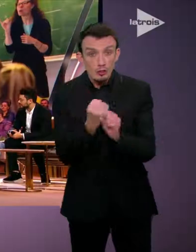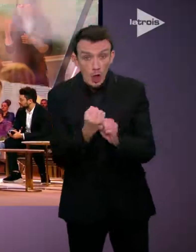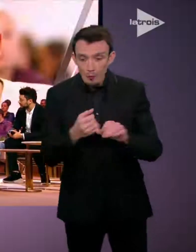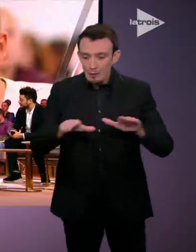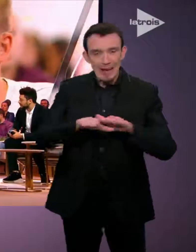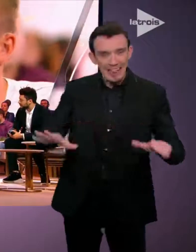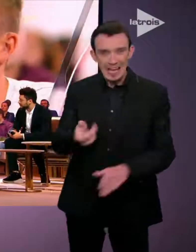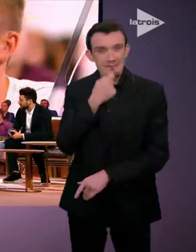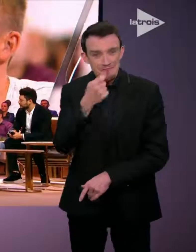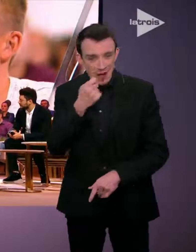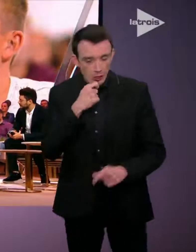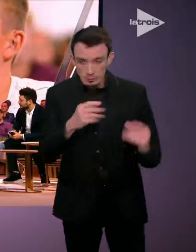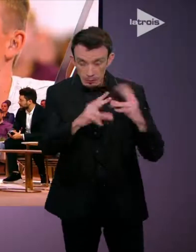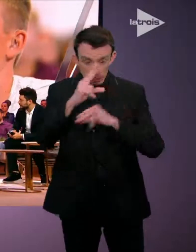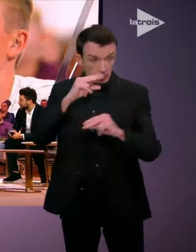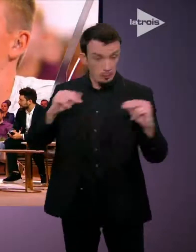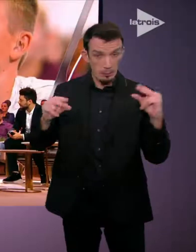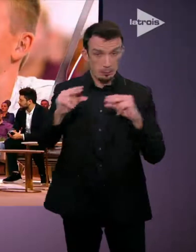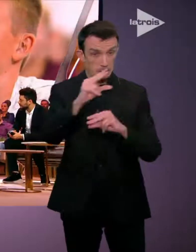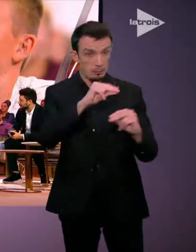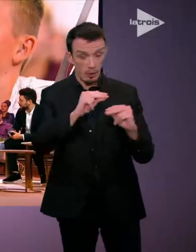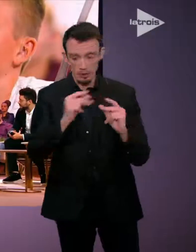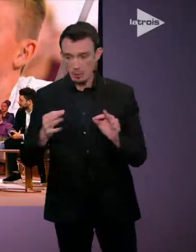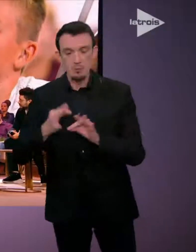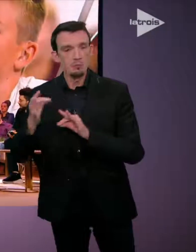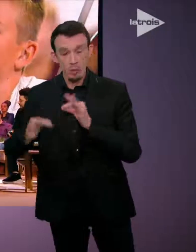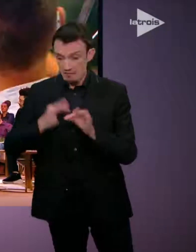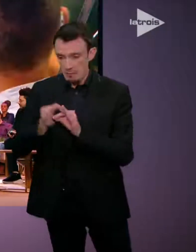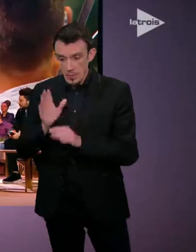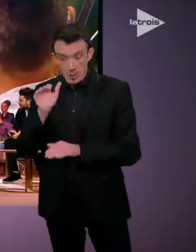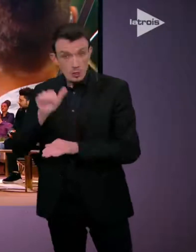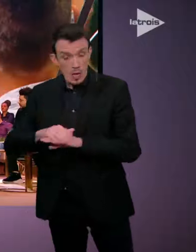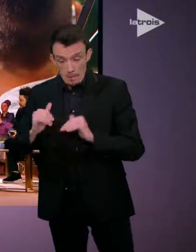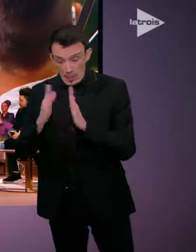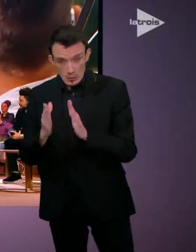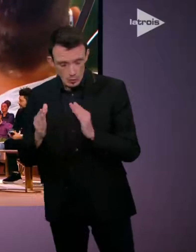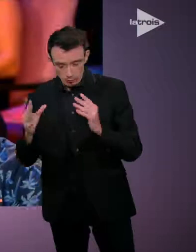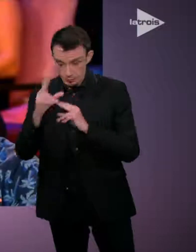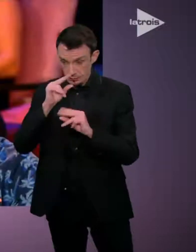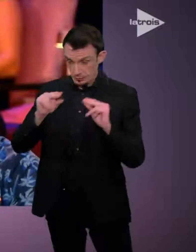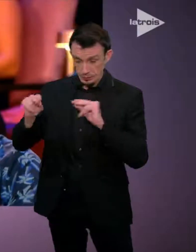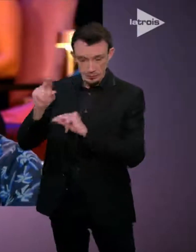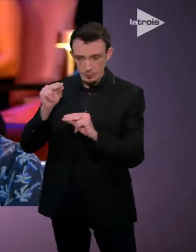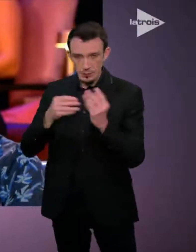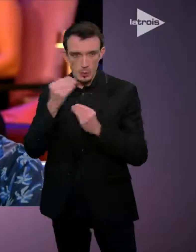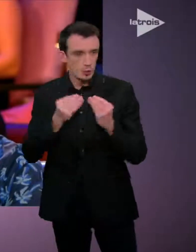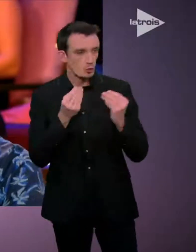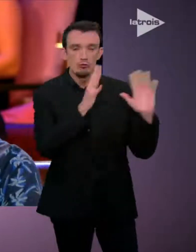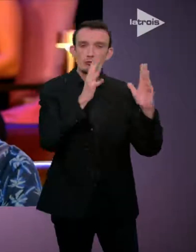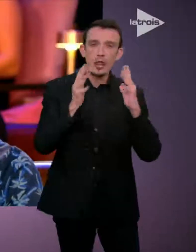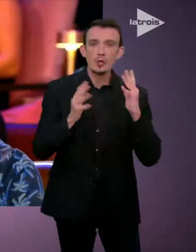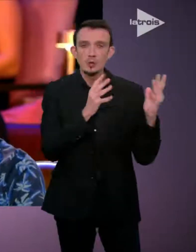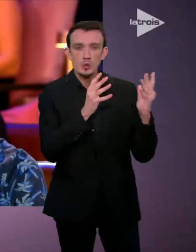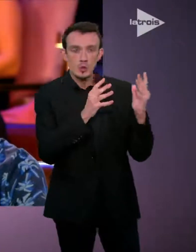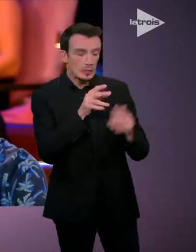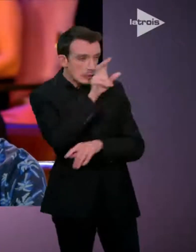même discussion juste en famille le soir, à l'école, dans un cours de récréation, il y a difficile de suivre